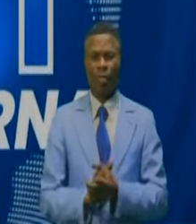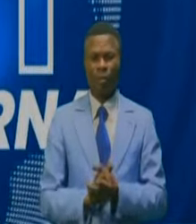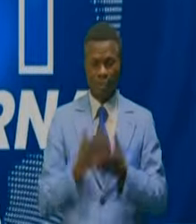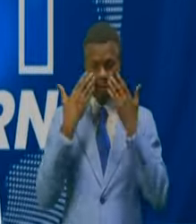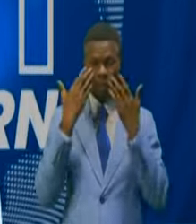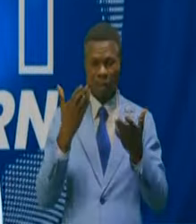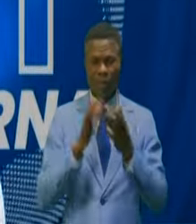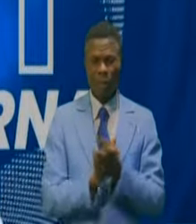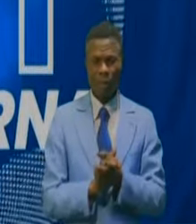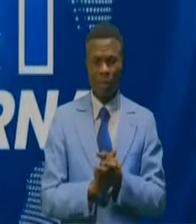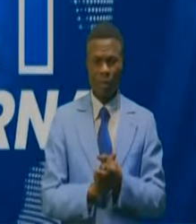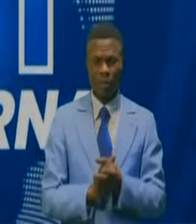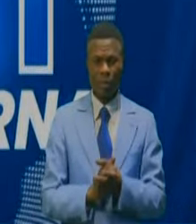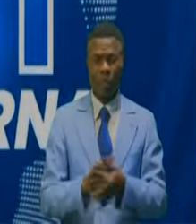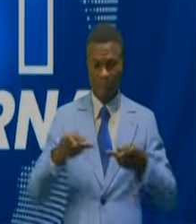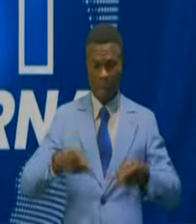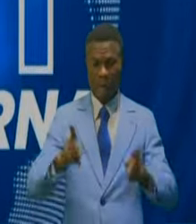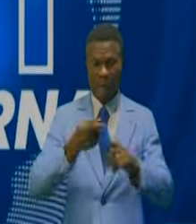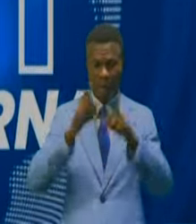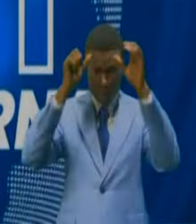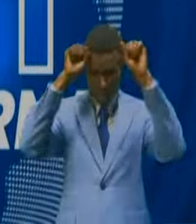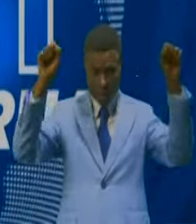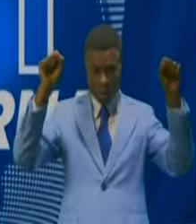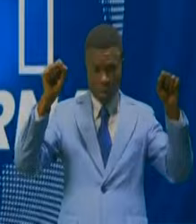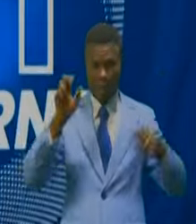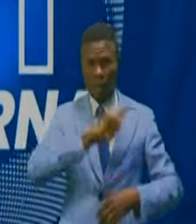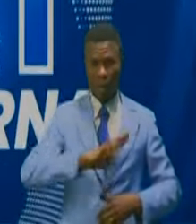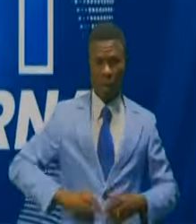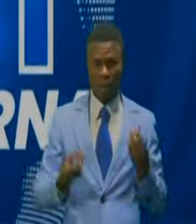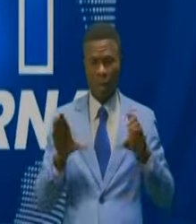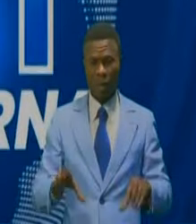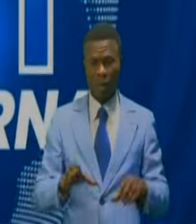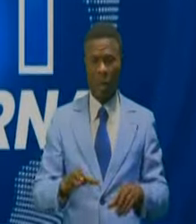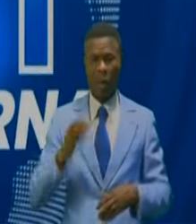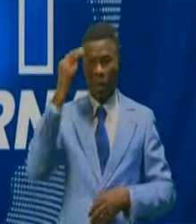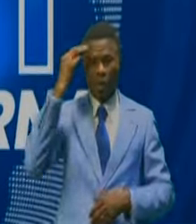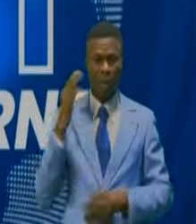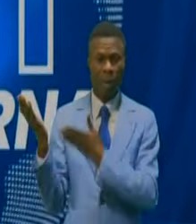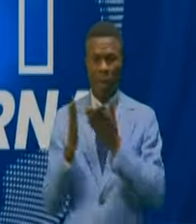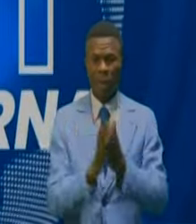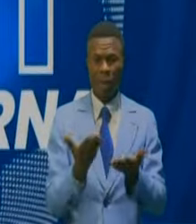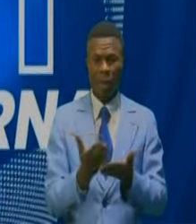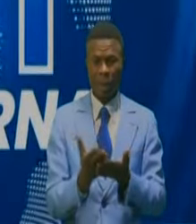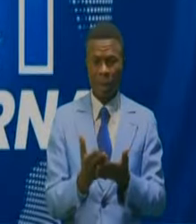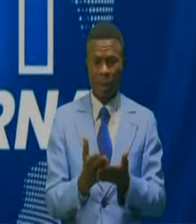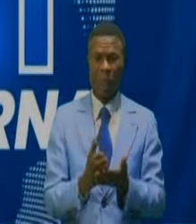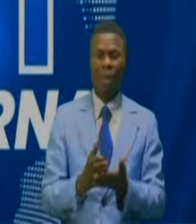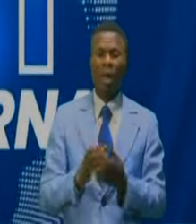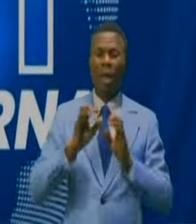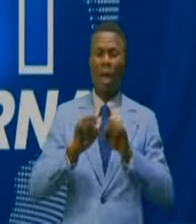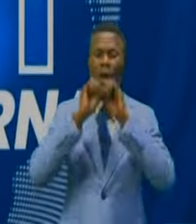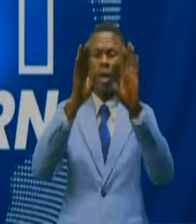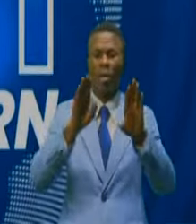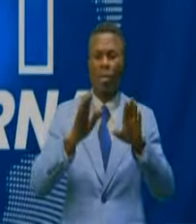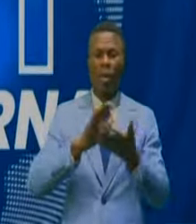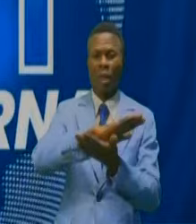Voilà. Et sur instruction du président de la RDC, la ministre du portefeuille a érigé la cimenterie de Maïko